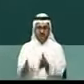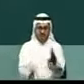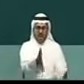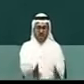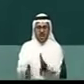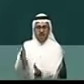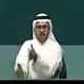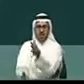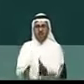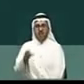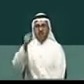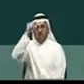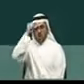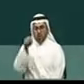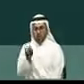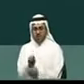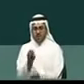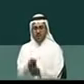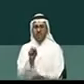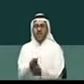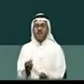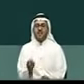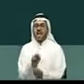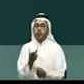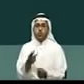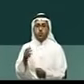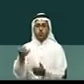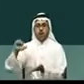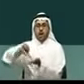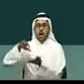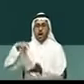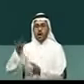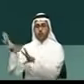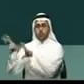من أفكار إيرانية ضالة ومنحرفة ودخيلة